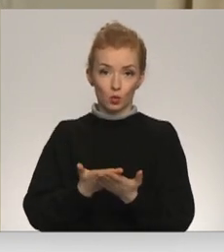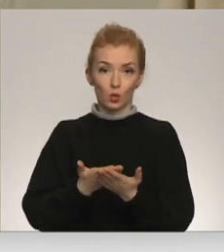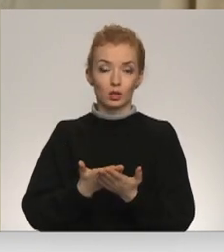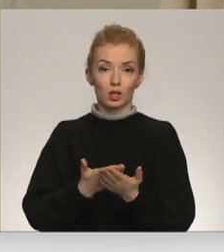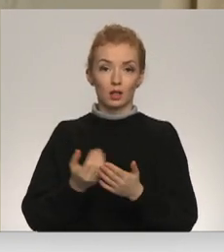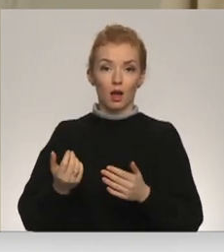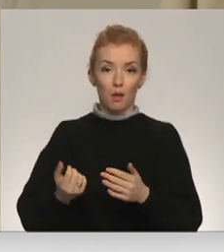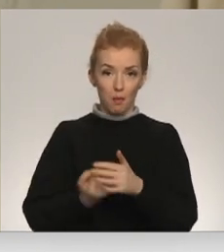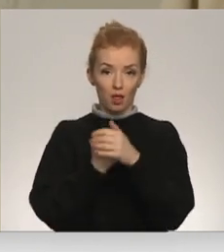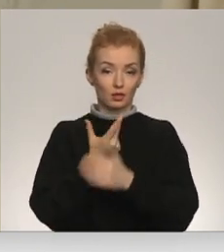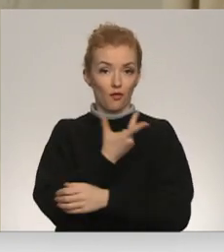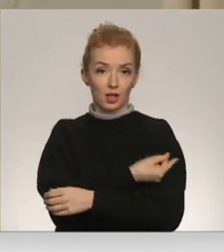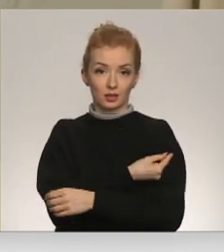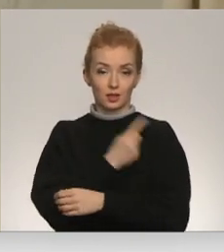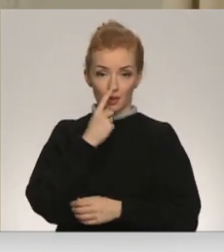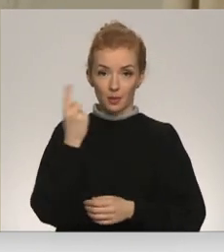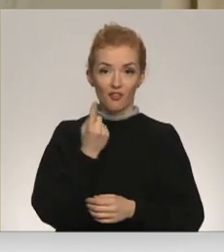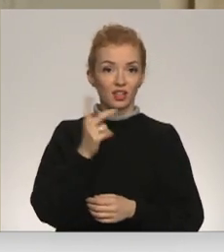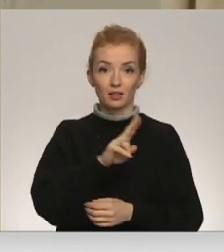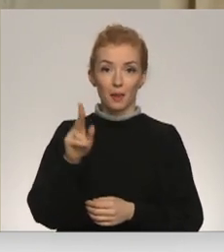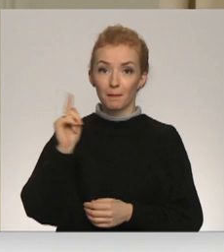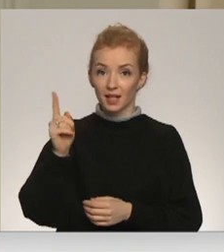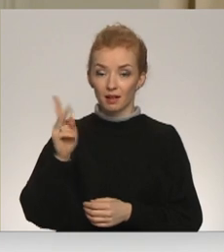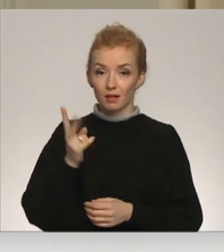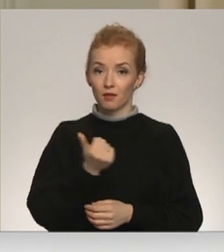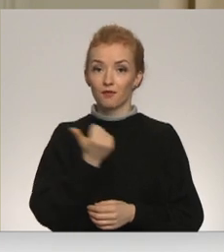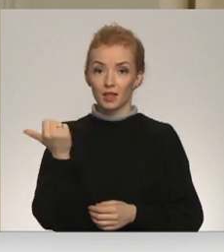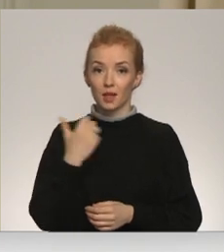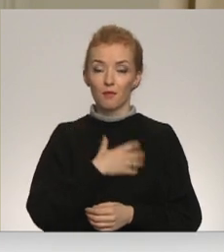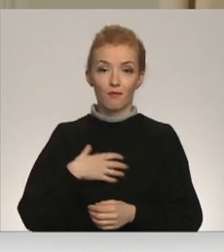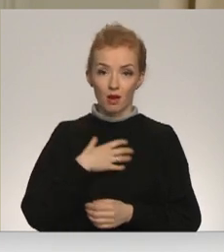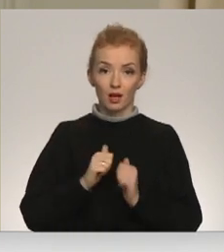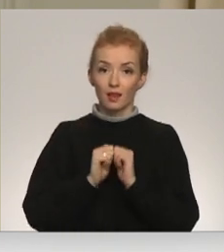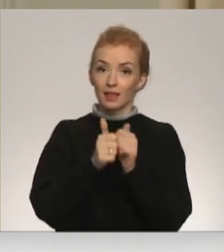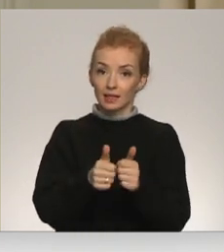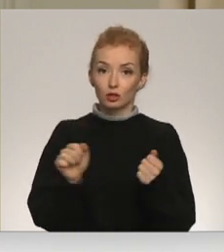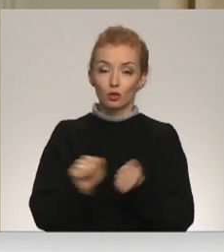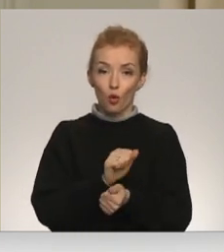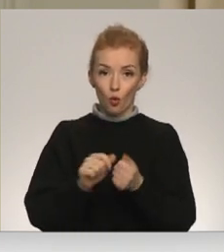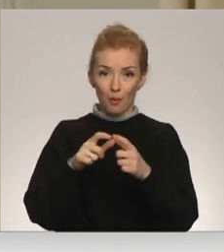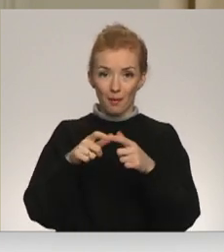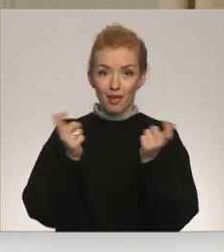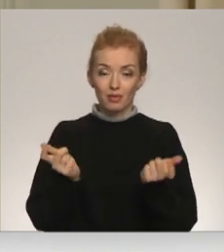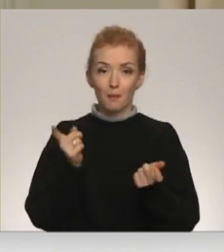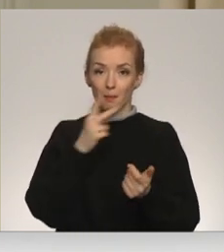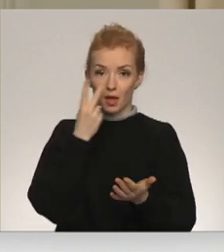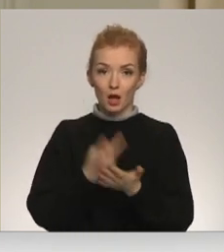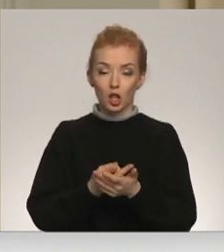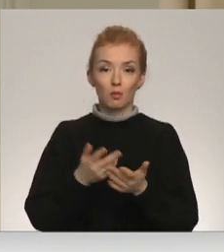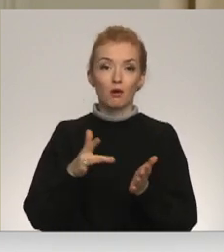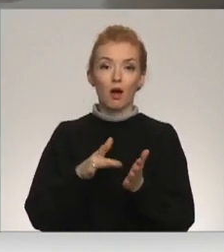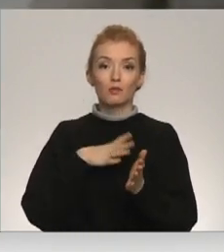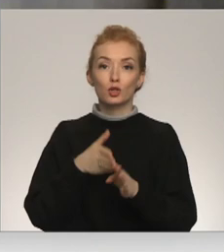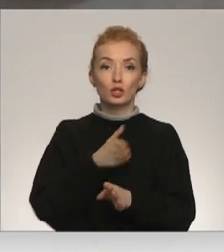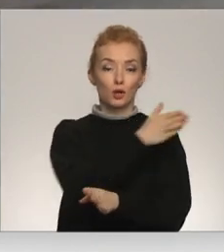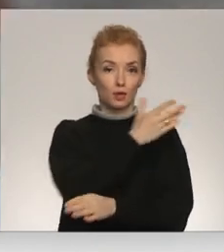uz balstu vakcinācijām, viņus neviens nepabrīdina, ka viņiem ir jābūt līdz dokumentam, pierādījumam, kādas viņiem ir veiktas